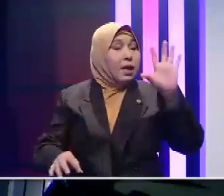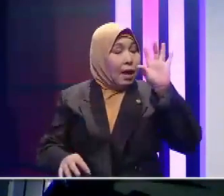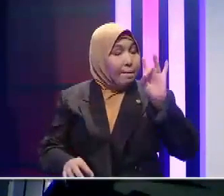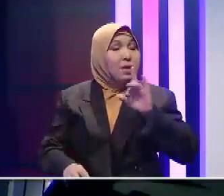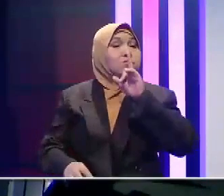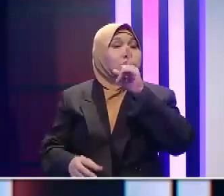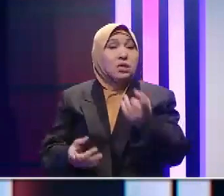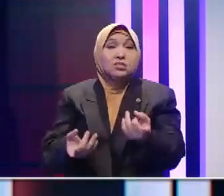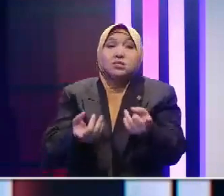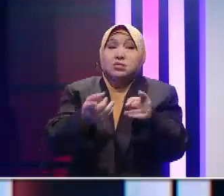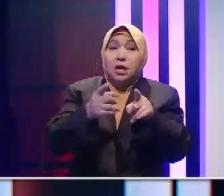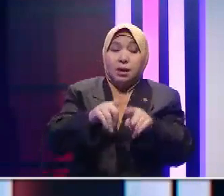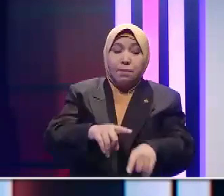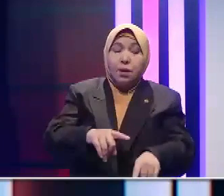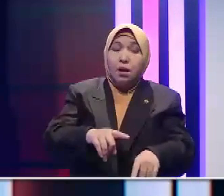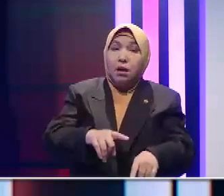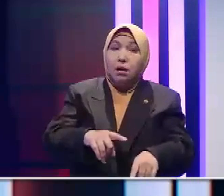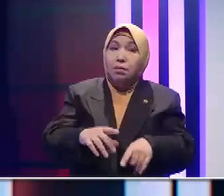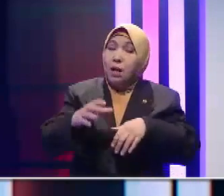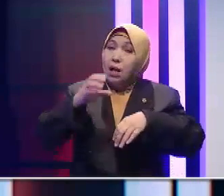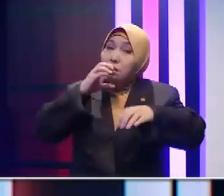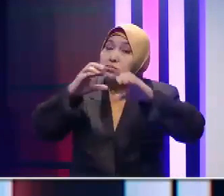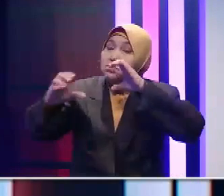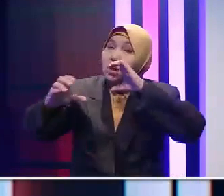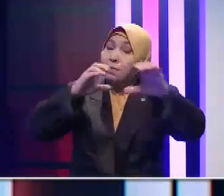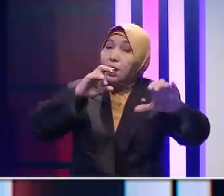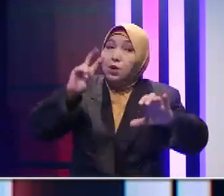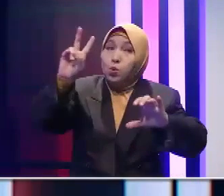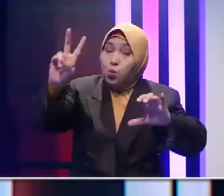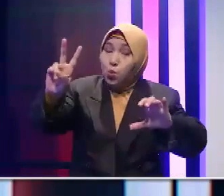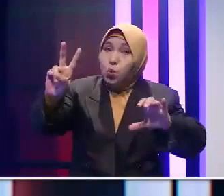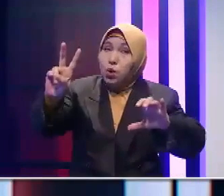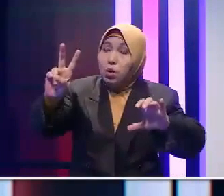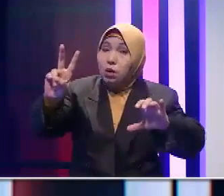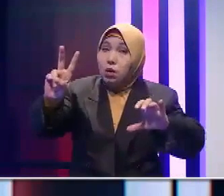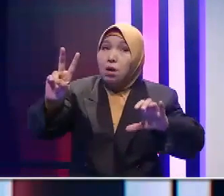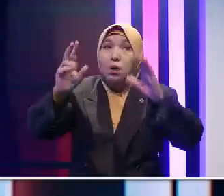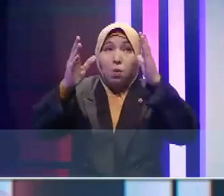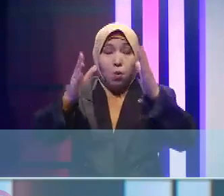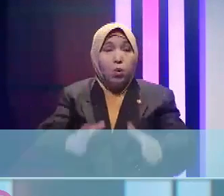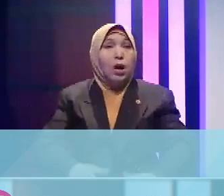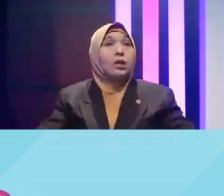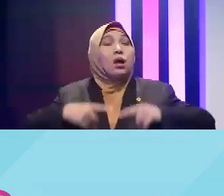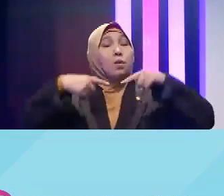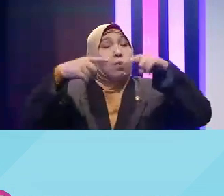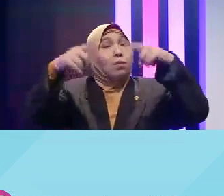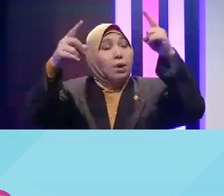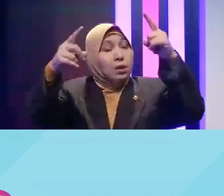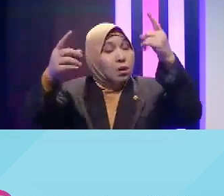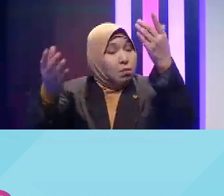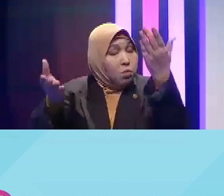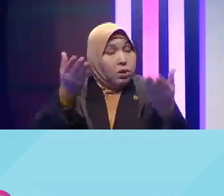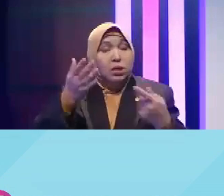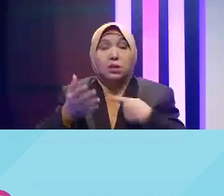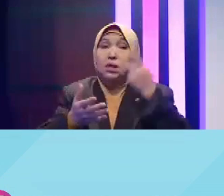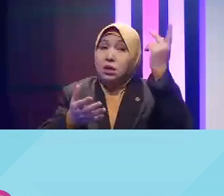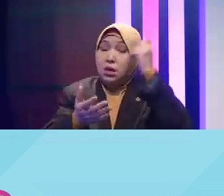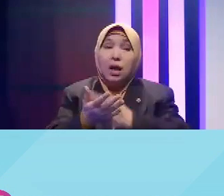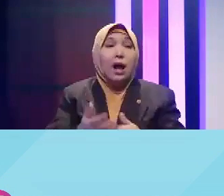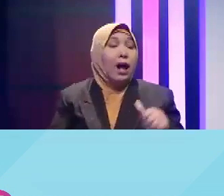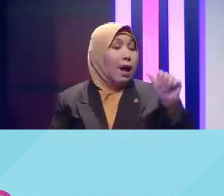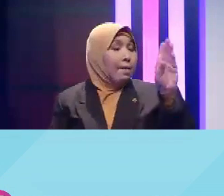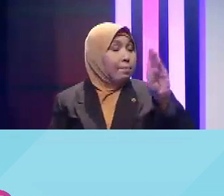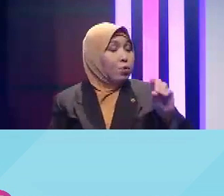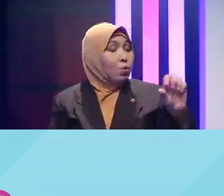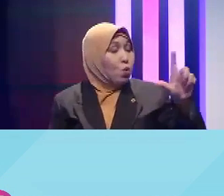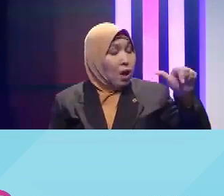sebenarnya berlaku dialog antara dua tokoh ataupun dua orang yang terkemuka yang mungkin kita kenal, iaitu Abdullah bin Ubay bin